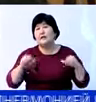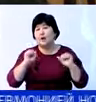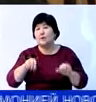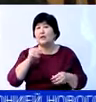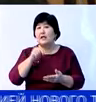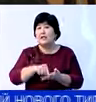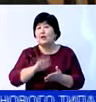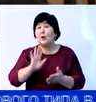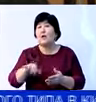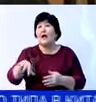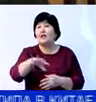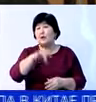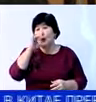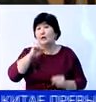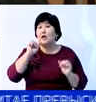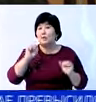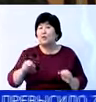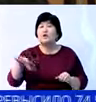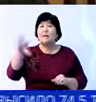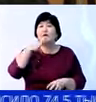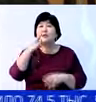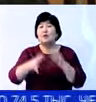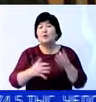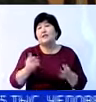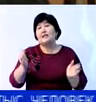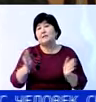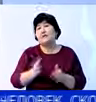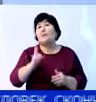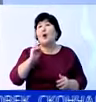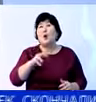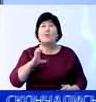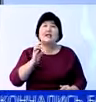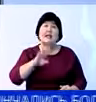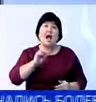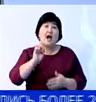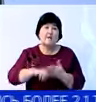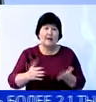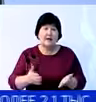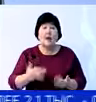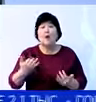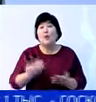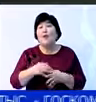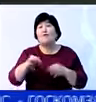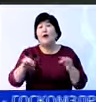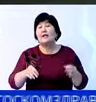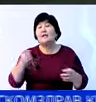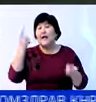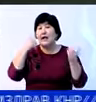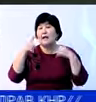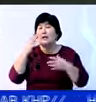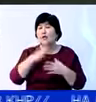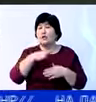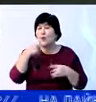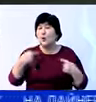производить не только на территории Казахстана, но и по всему миру с минимальными комиссиями. У нового проекта изобретателя есть